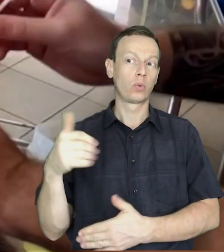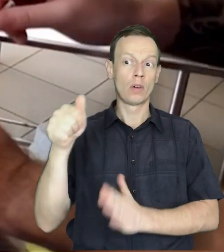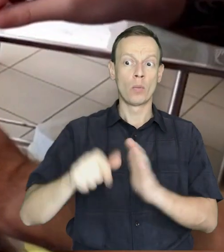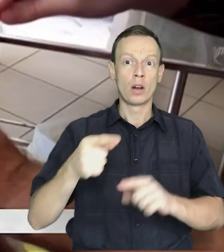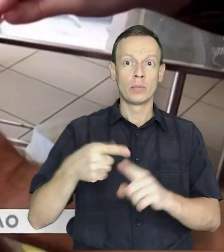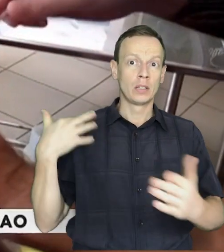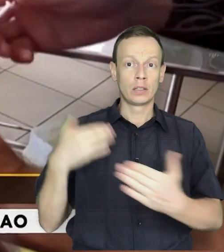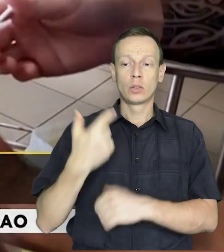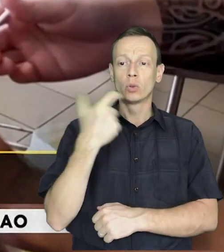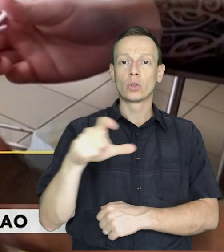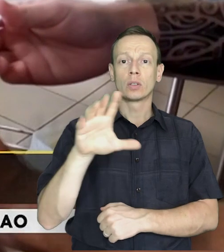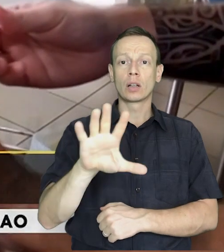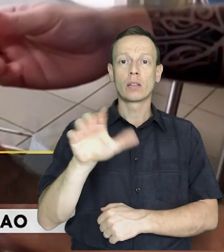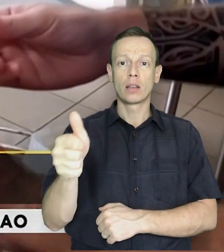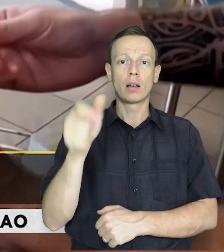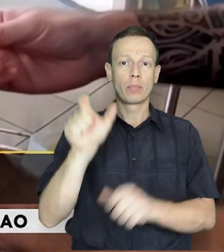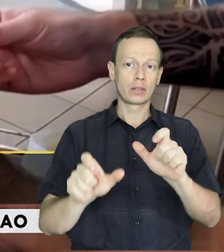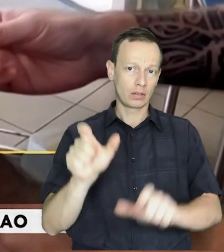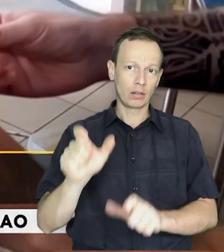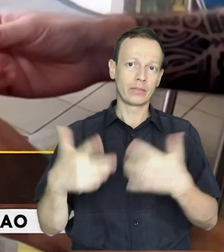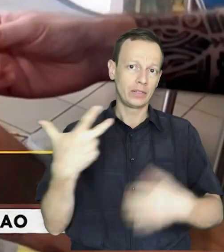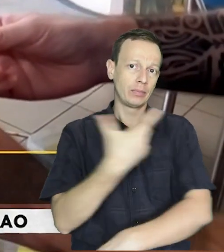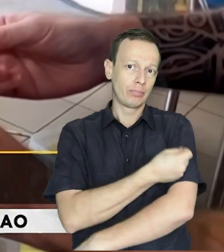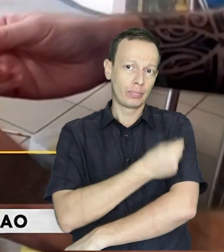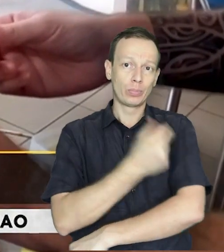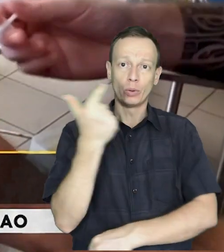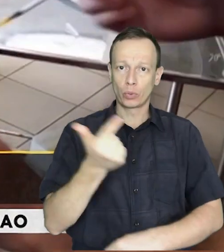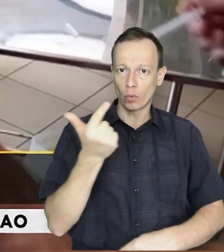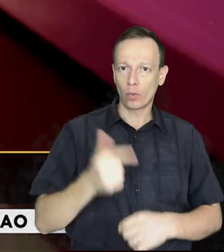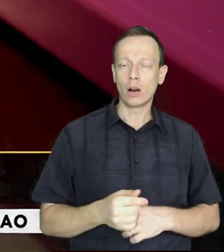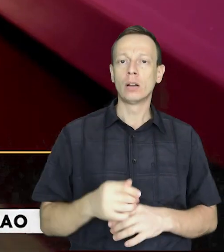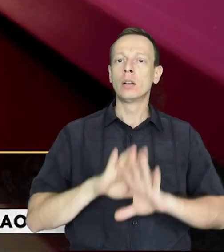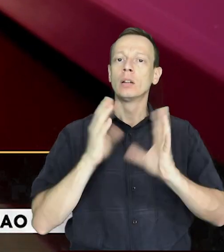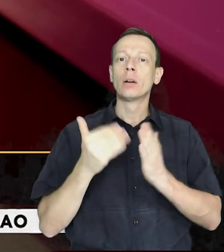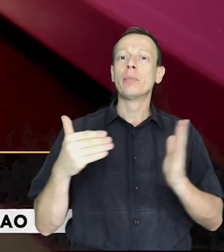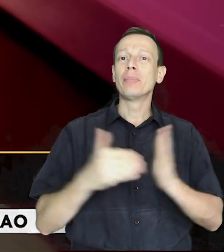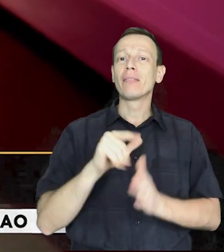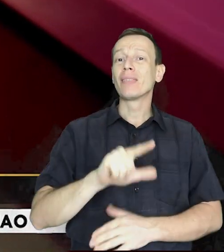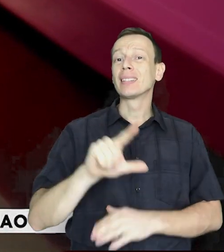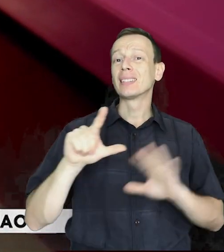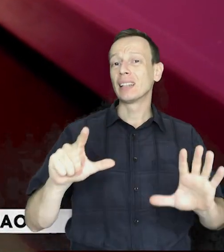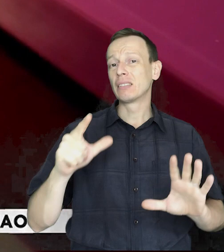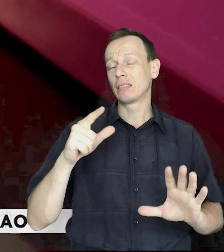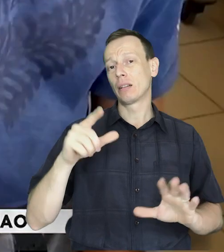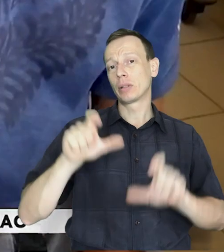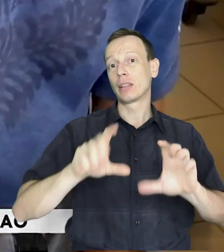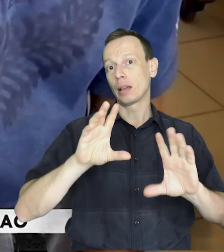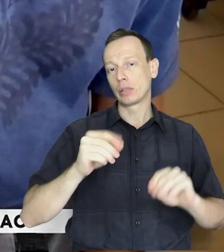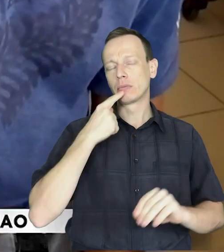depuis 1 mois et demi, 251 personnes ont reçu leurs 2 doses de vaccin sur les 1027 habitants,